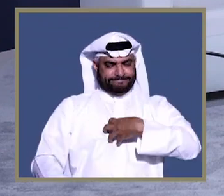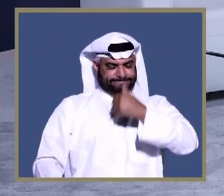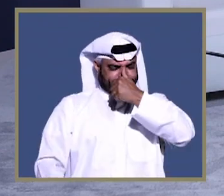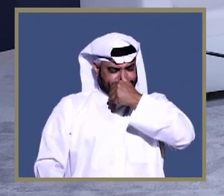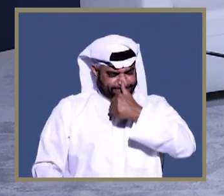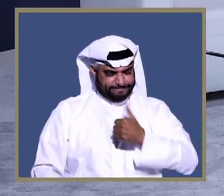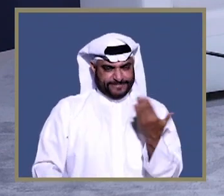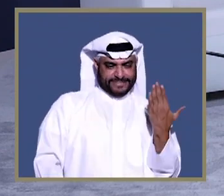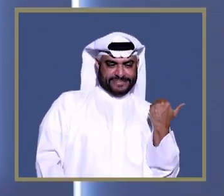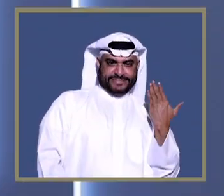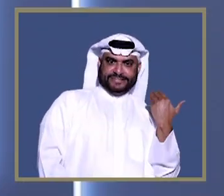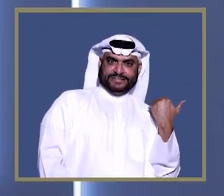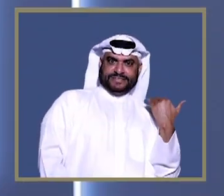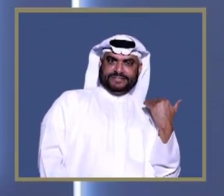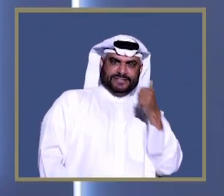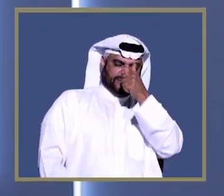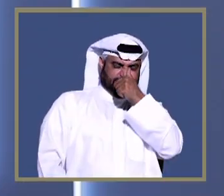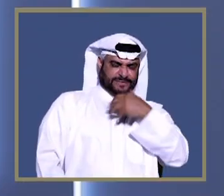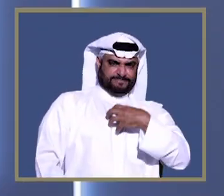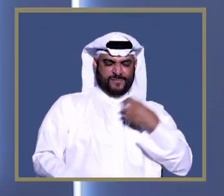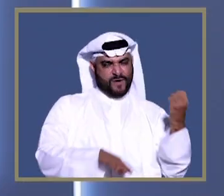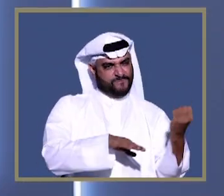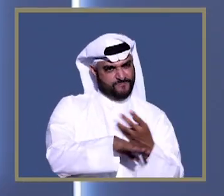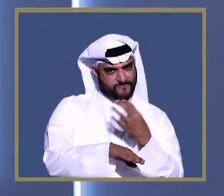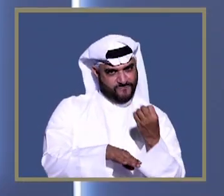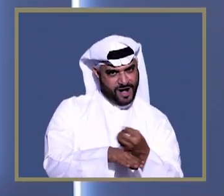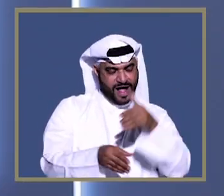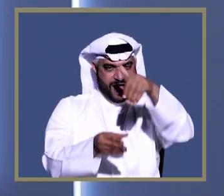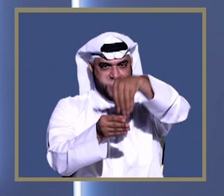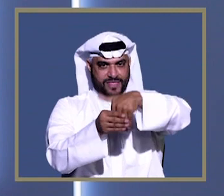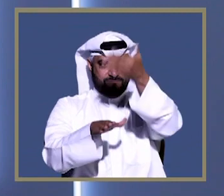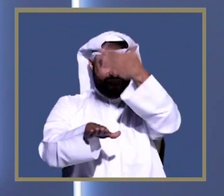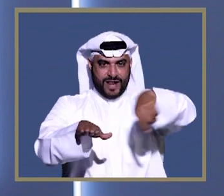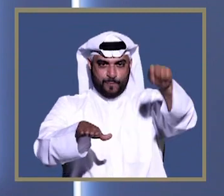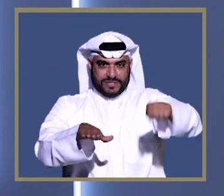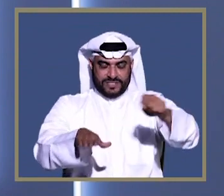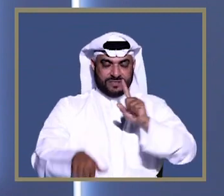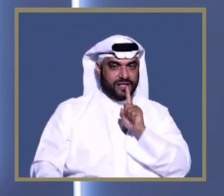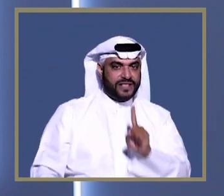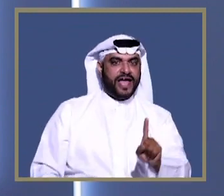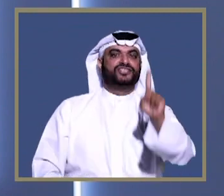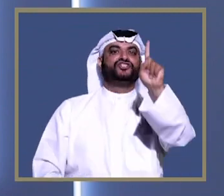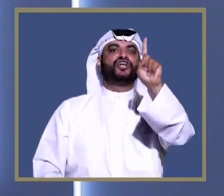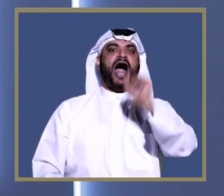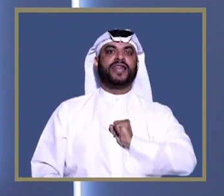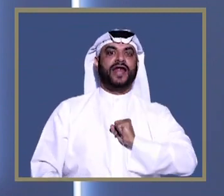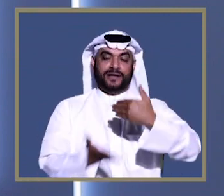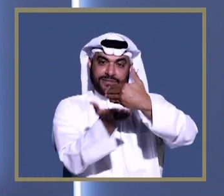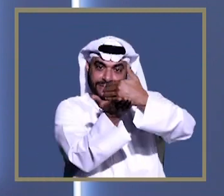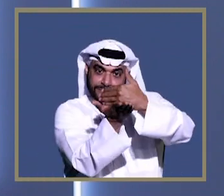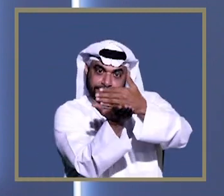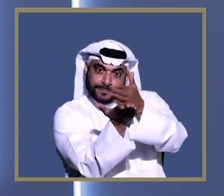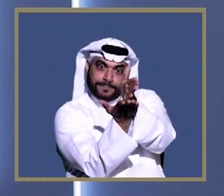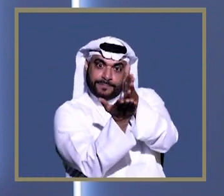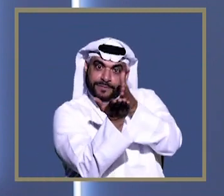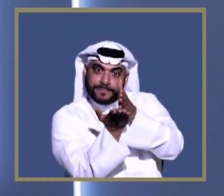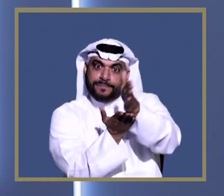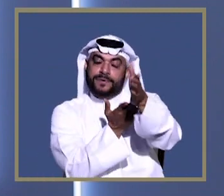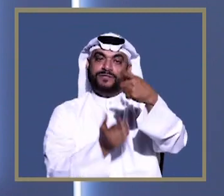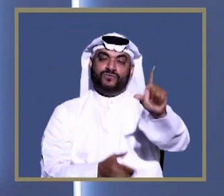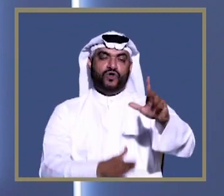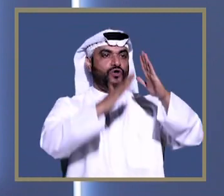بالمأساة الأخيرة اللي حدثت في المجلس، ولكن إن شاء الله أن الإصلاح قادم بإذن